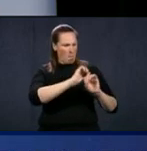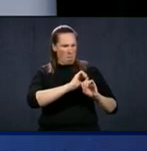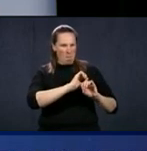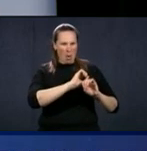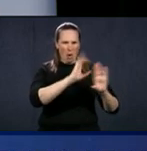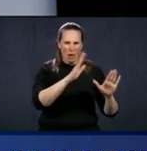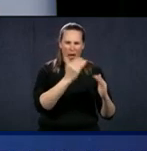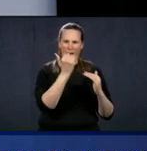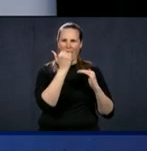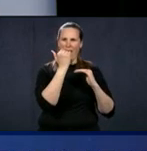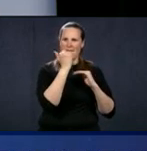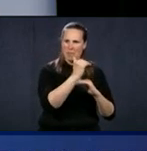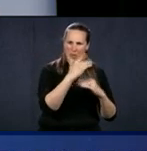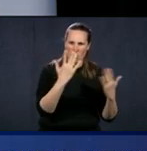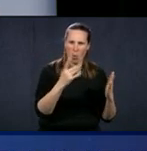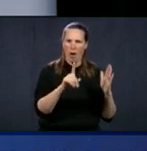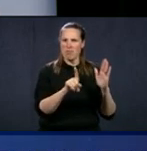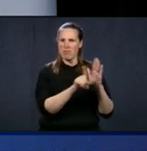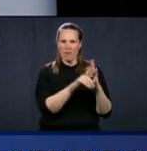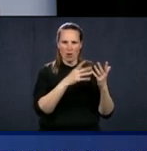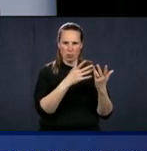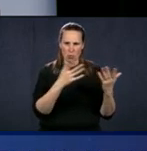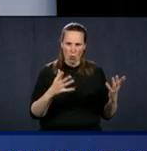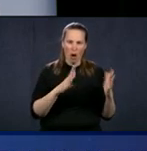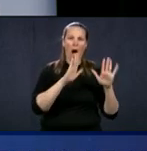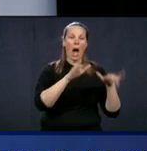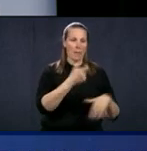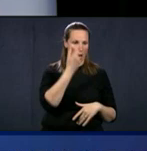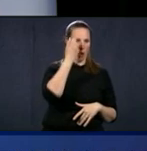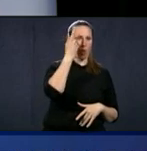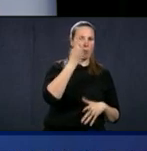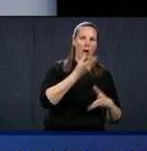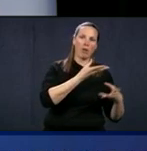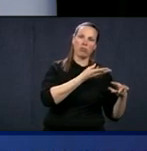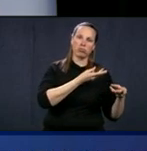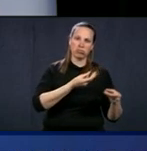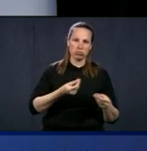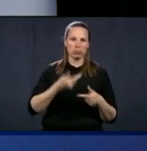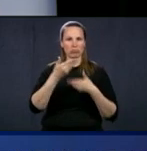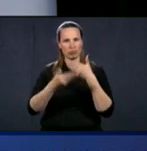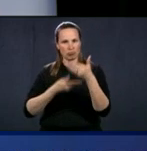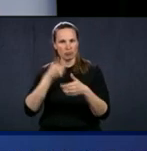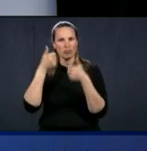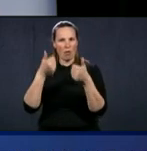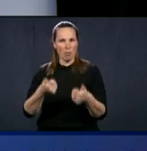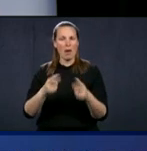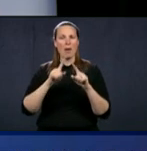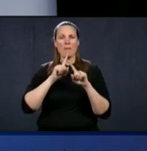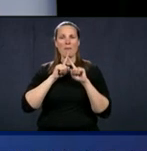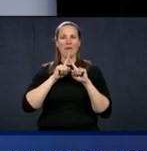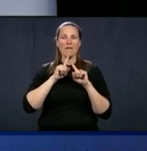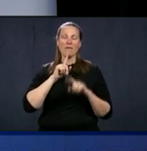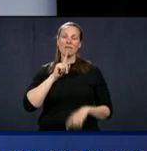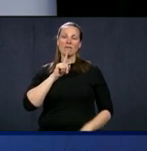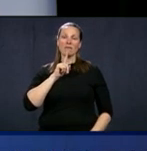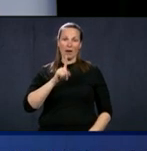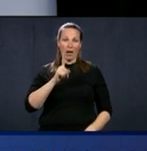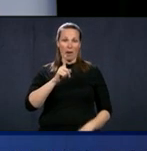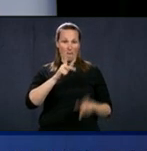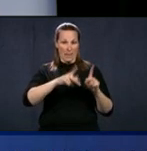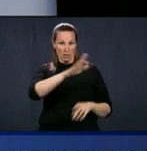des interdictions puis il ne faut pas prendre ça à la légère. Mais par la suite, les gens se sont très, très